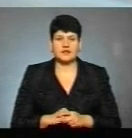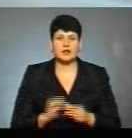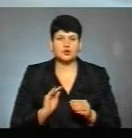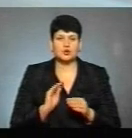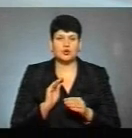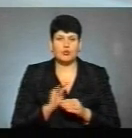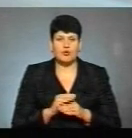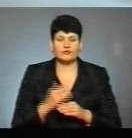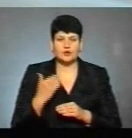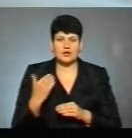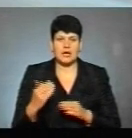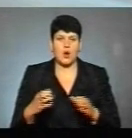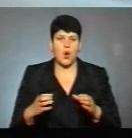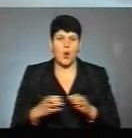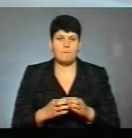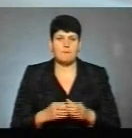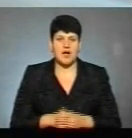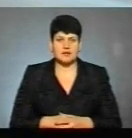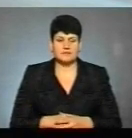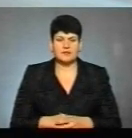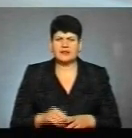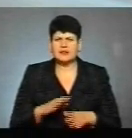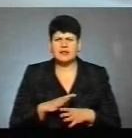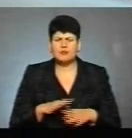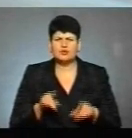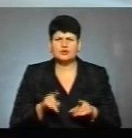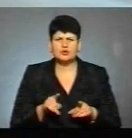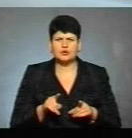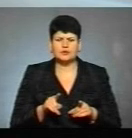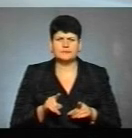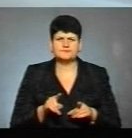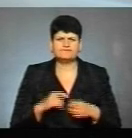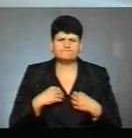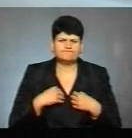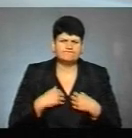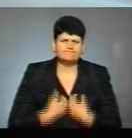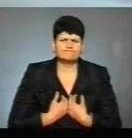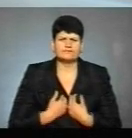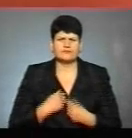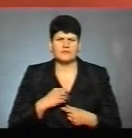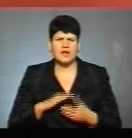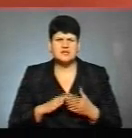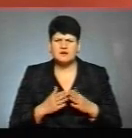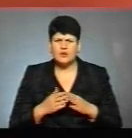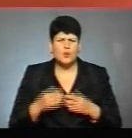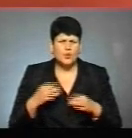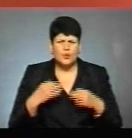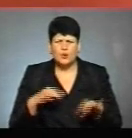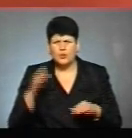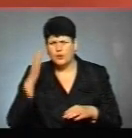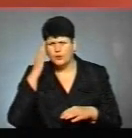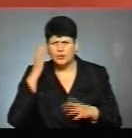доповнимо їх компанію, так сказати. Не було якогось такого гнічучого стану, що ой-ой,